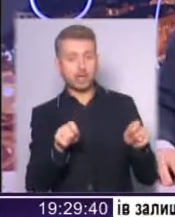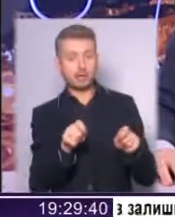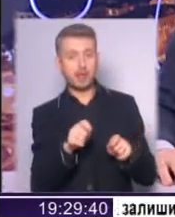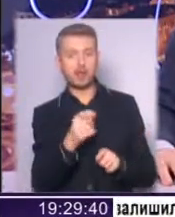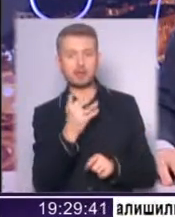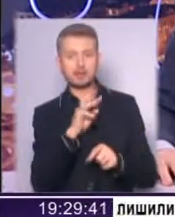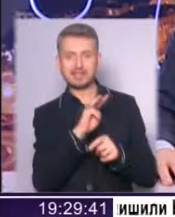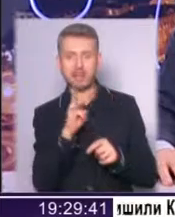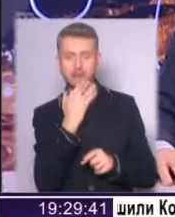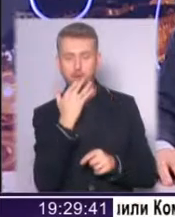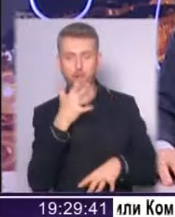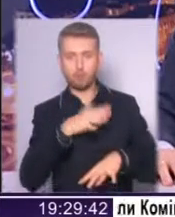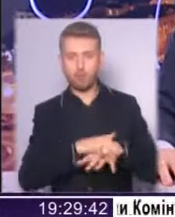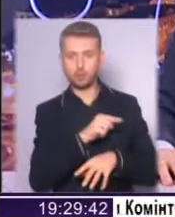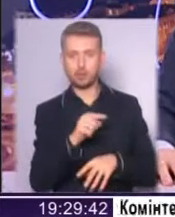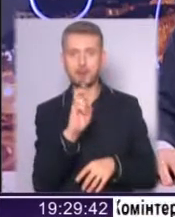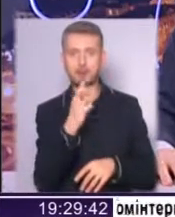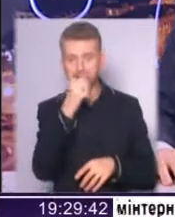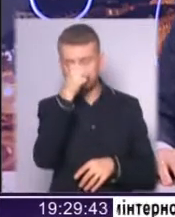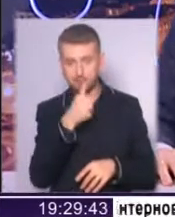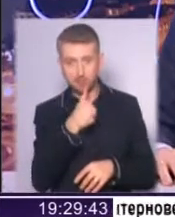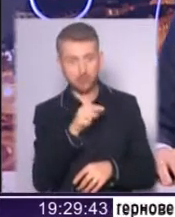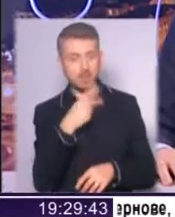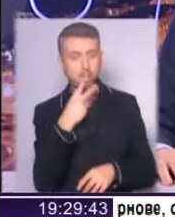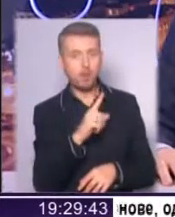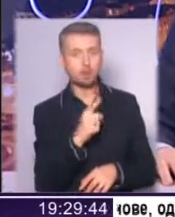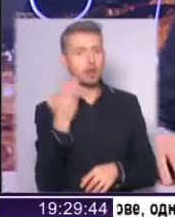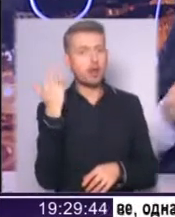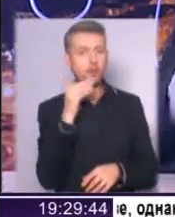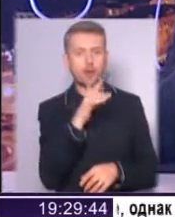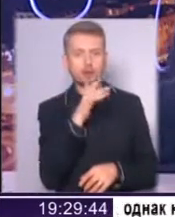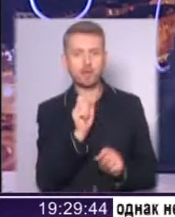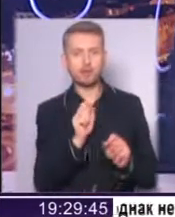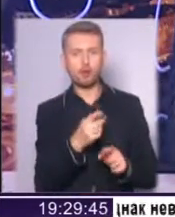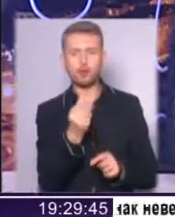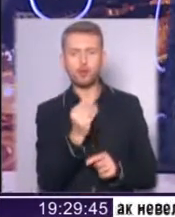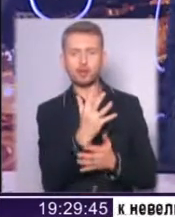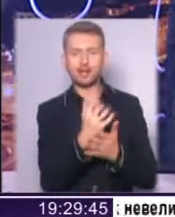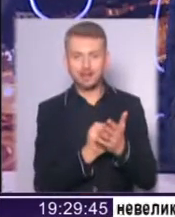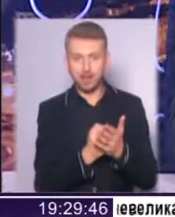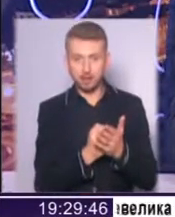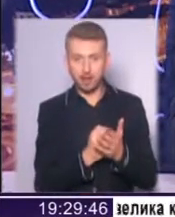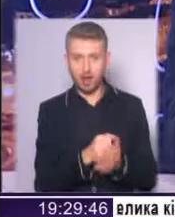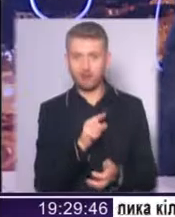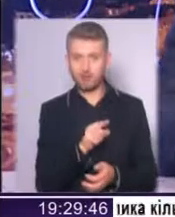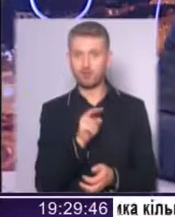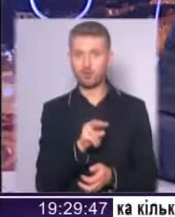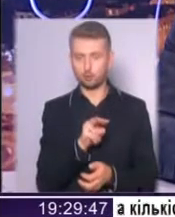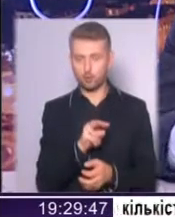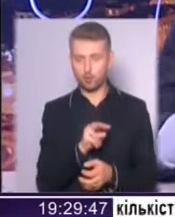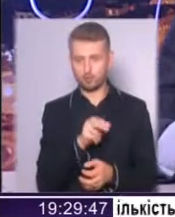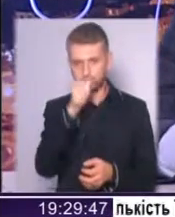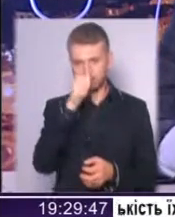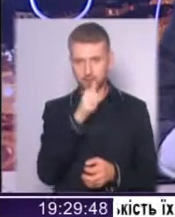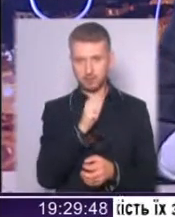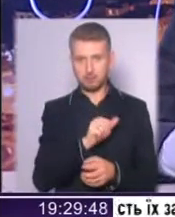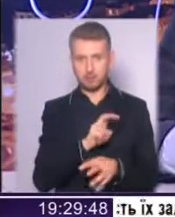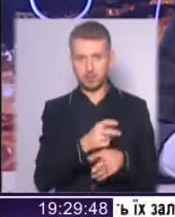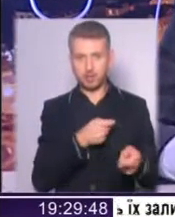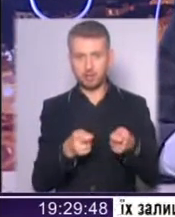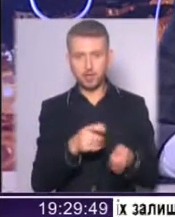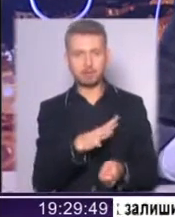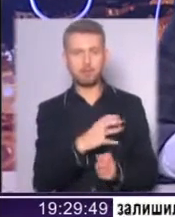ну як звіту ми так ніякого не почули, що от йому попалася країна в дуже важкому стані, що в золотовалютні резерви були 6 мільярдів.